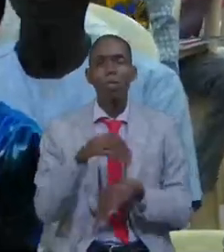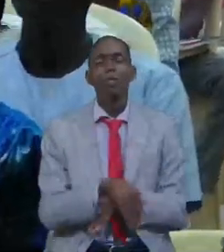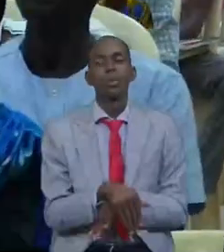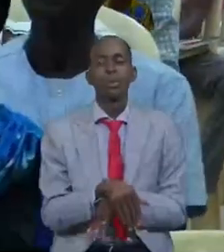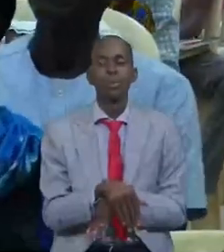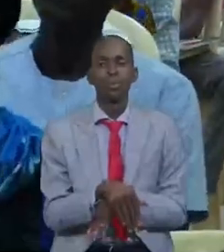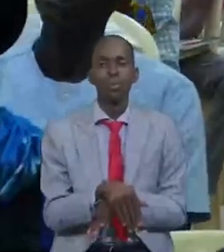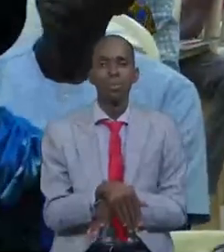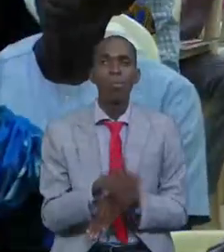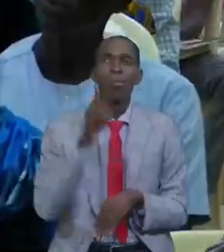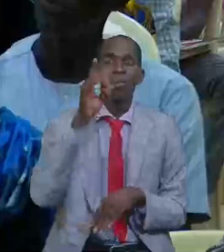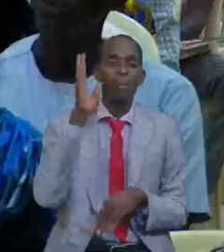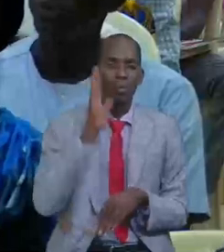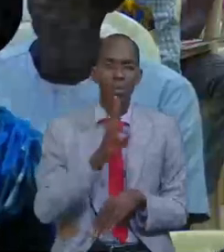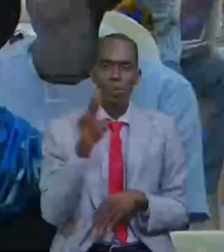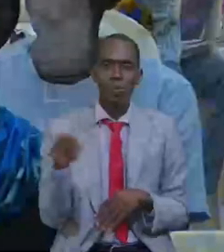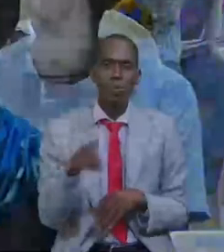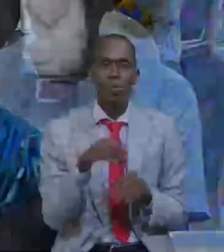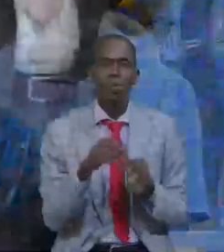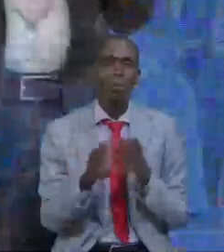Dieu va l'utiliser